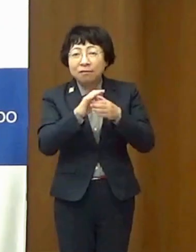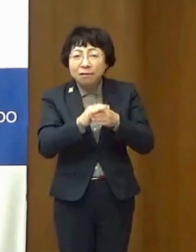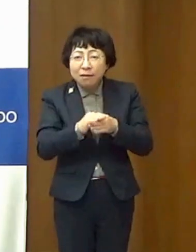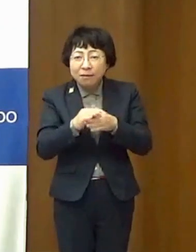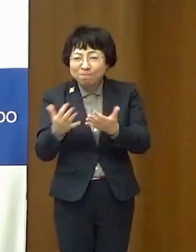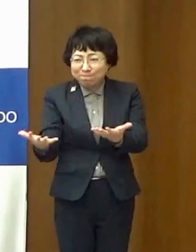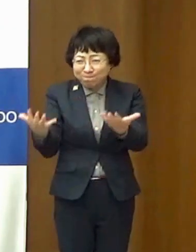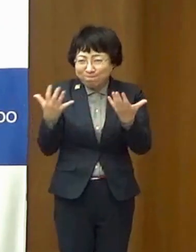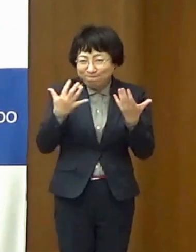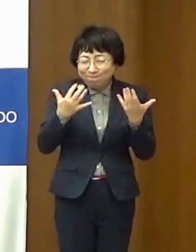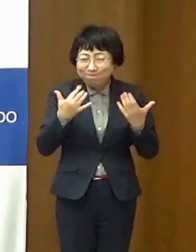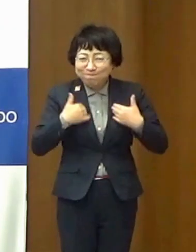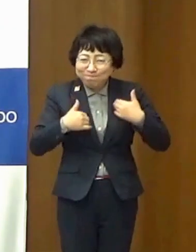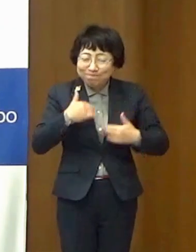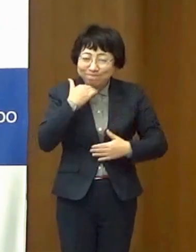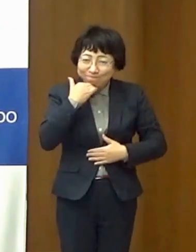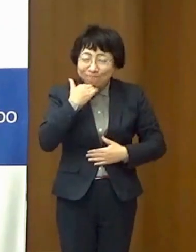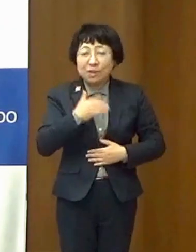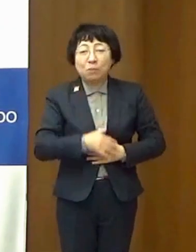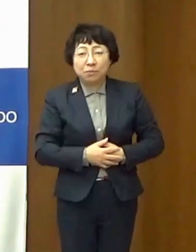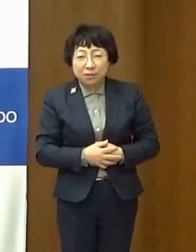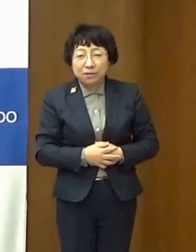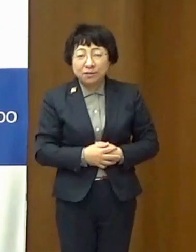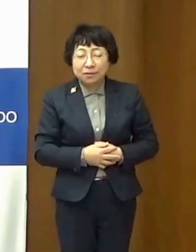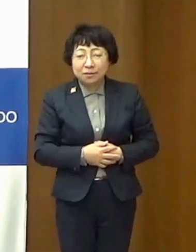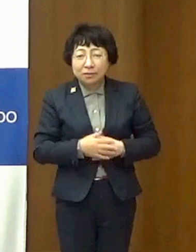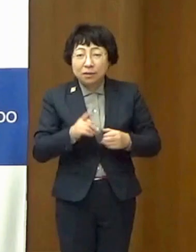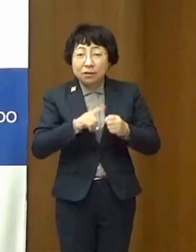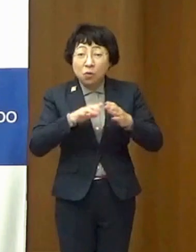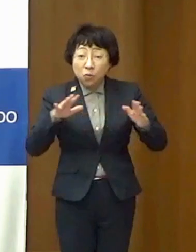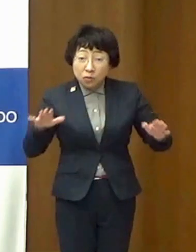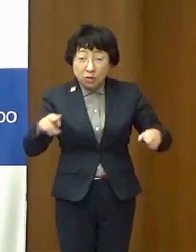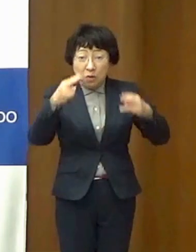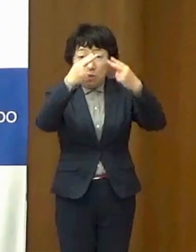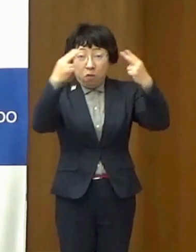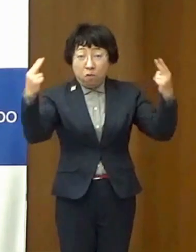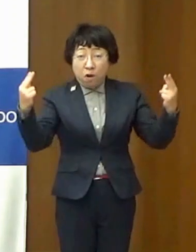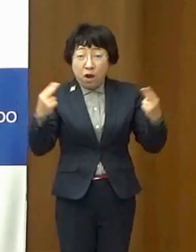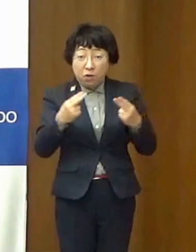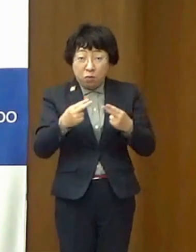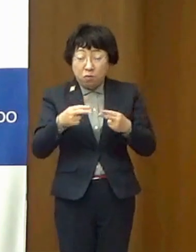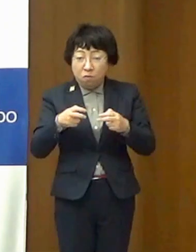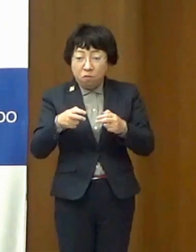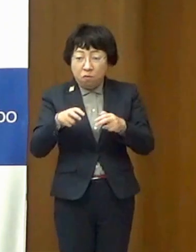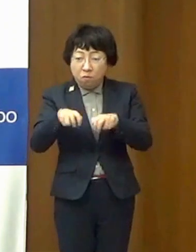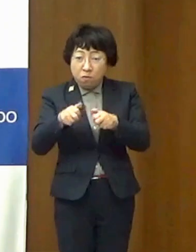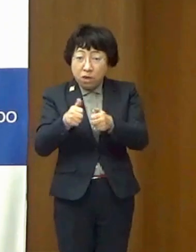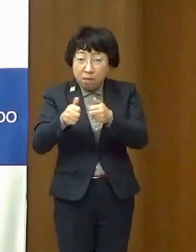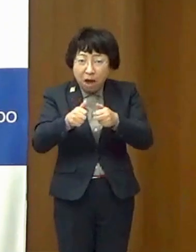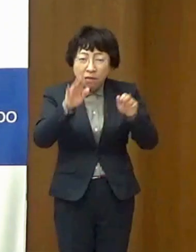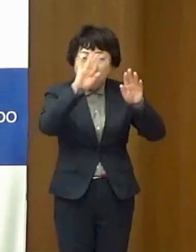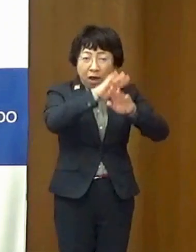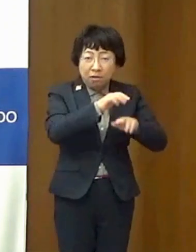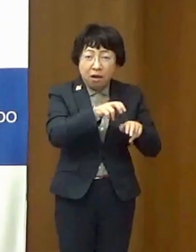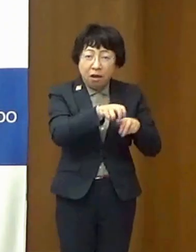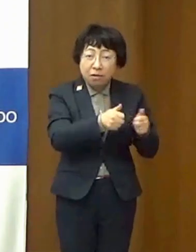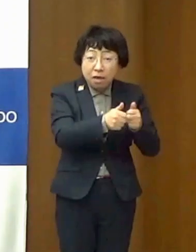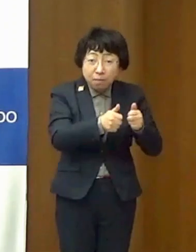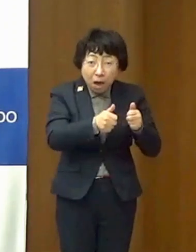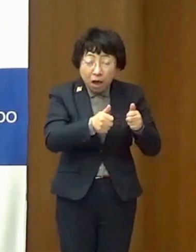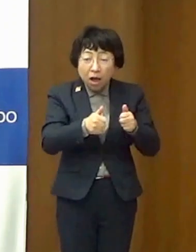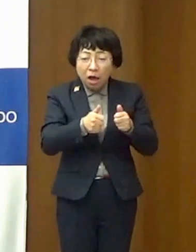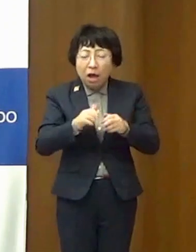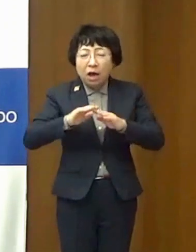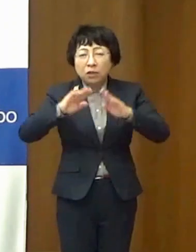場を心からお待ちをしております。今年は北海道競馬ナイター競馬、こちらを始めて30周